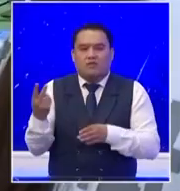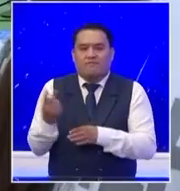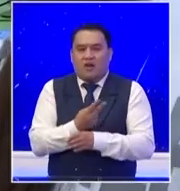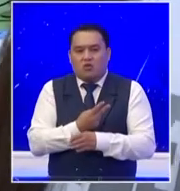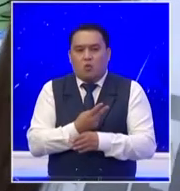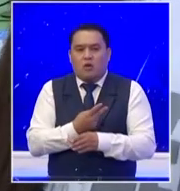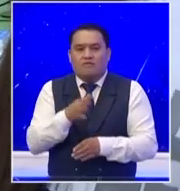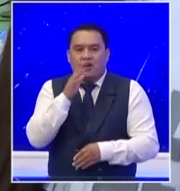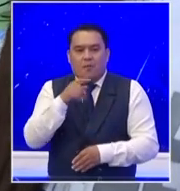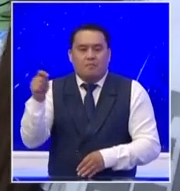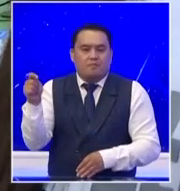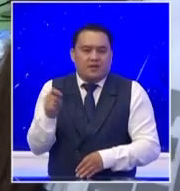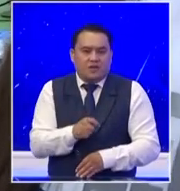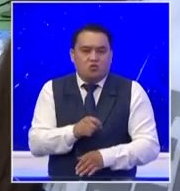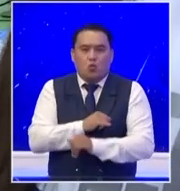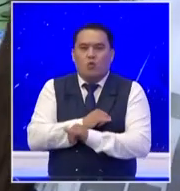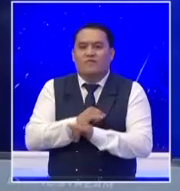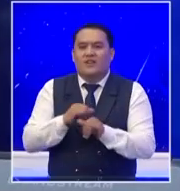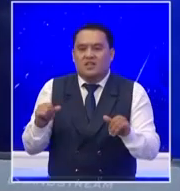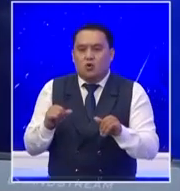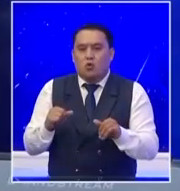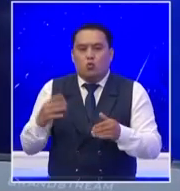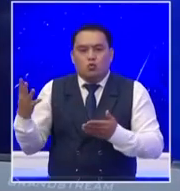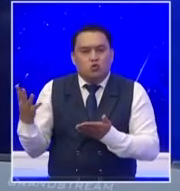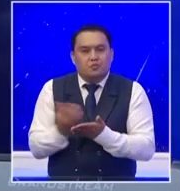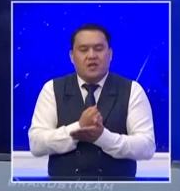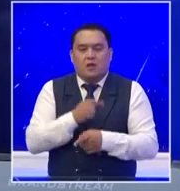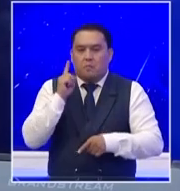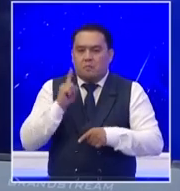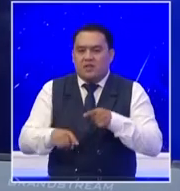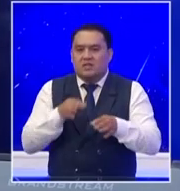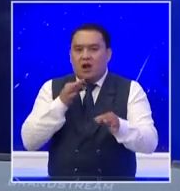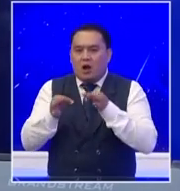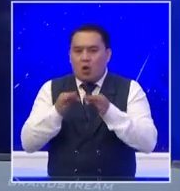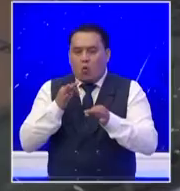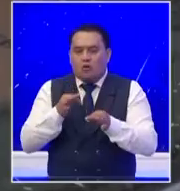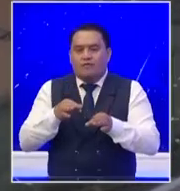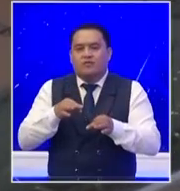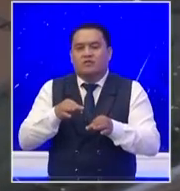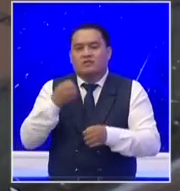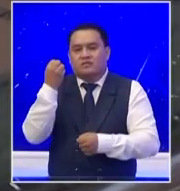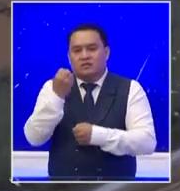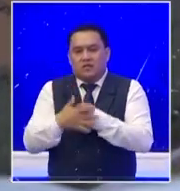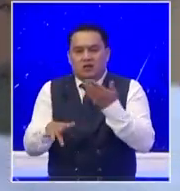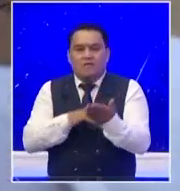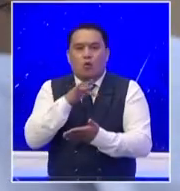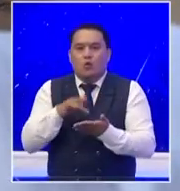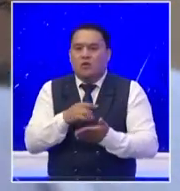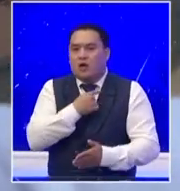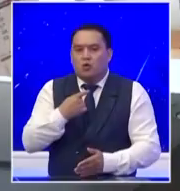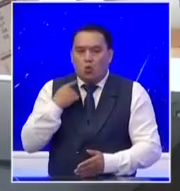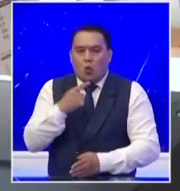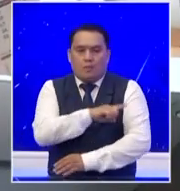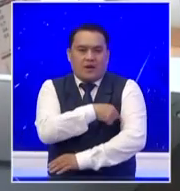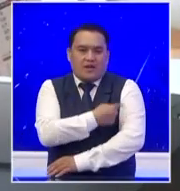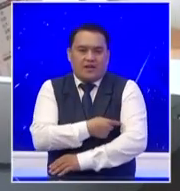нагрузки время приезда неотложки увеличилось. Чтобы успевать дистанционно консультировать больных, действует и внутренний колл-центр городской Талдыкурганской